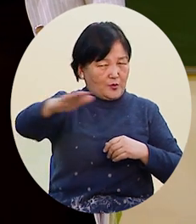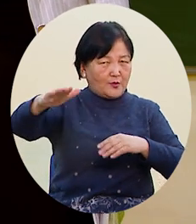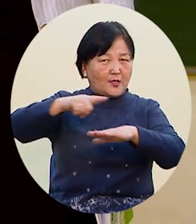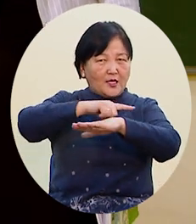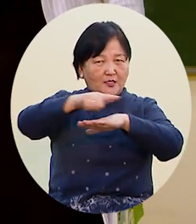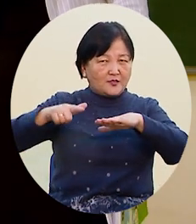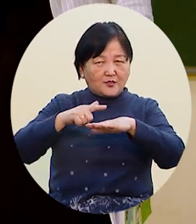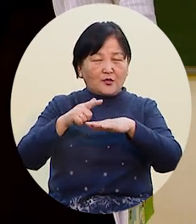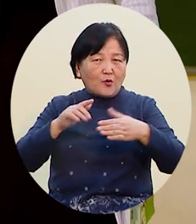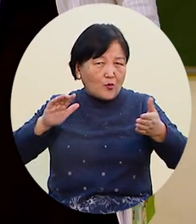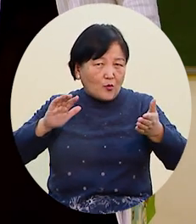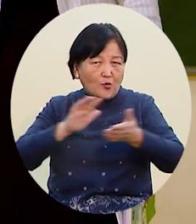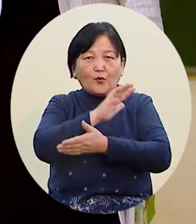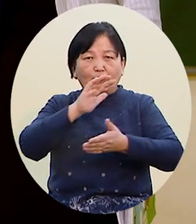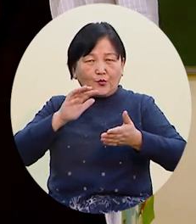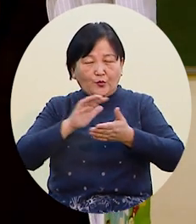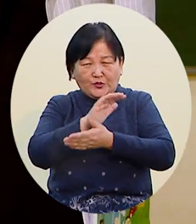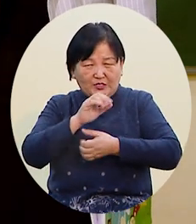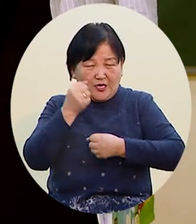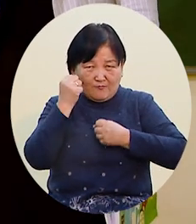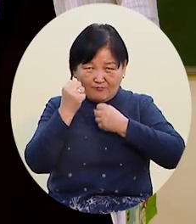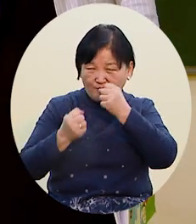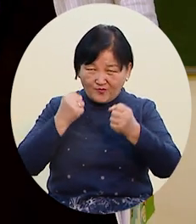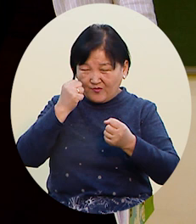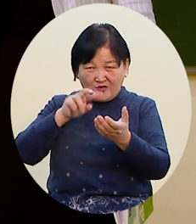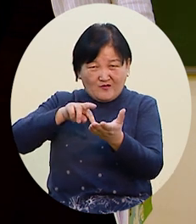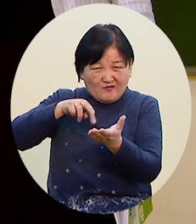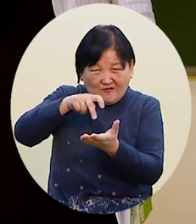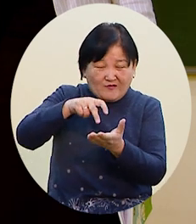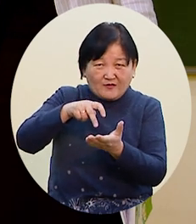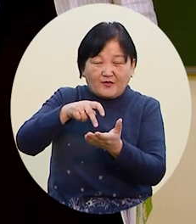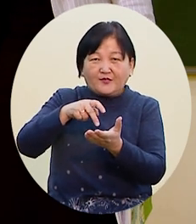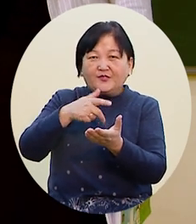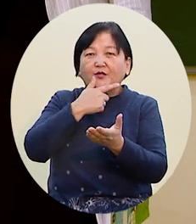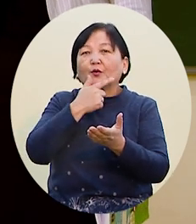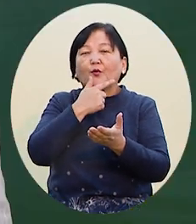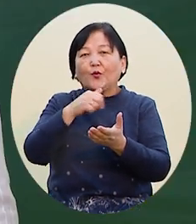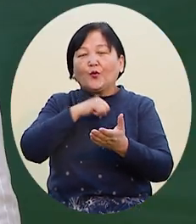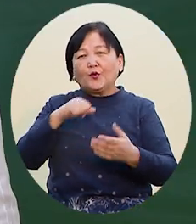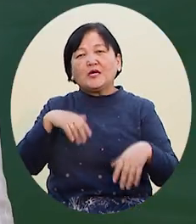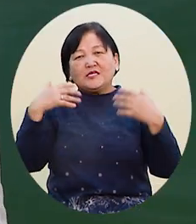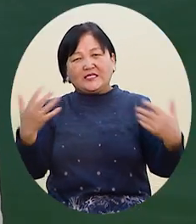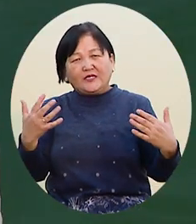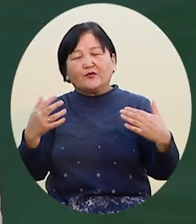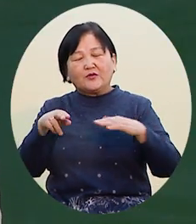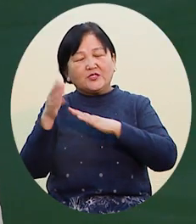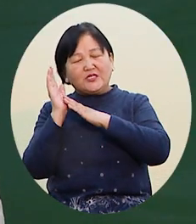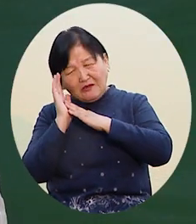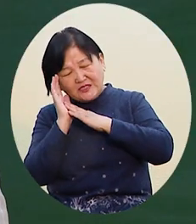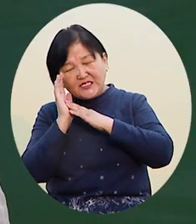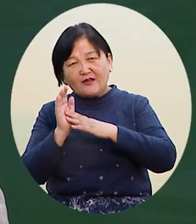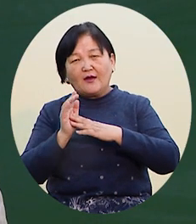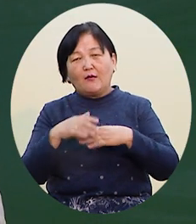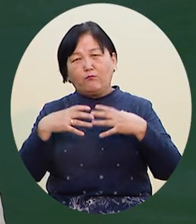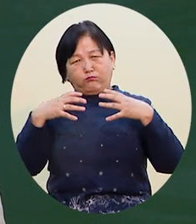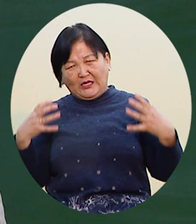бол тэгдэг. Энэ дээрээс бол нөгөө шандас турдан хулантай ишиг одоо өөрийгөө яаж дүүж болох вэ гэдэг үүднээс хэрэг